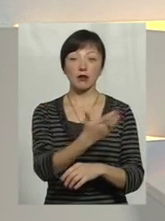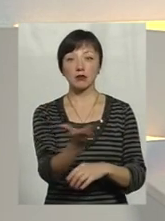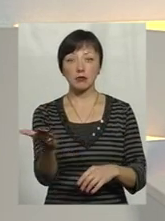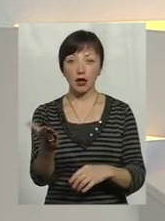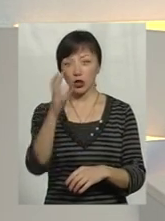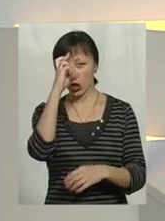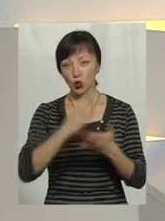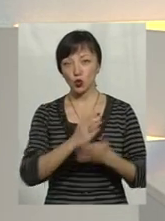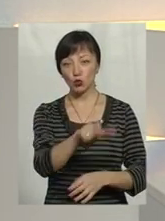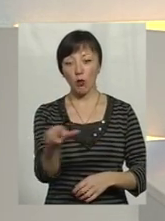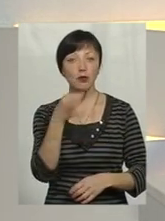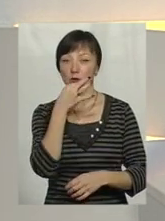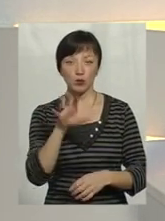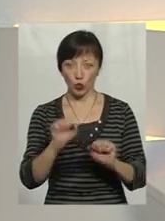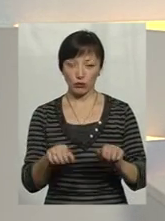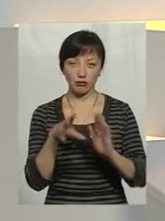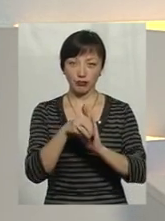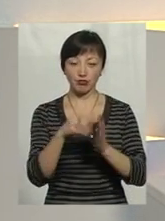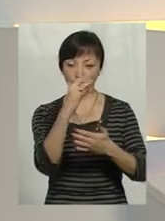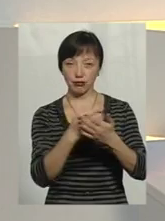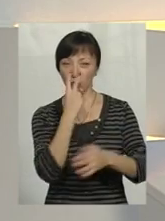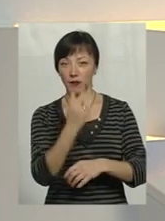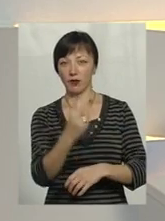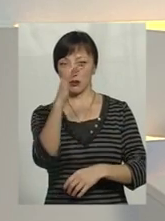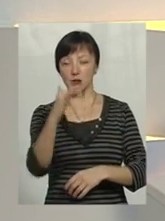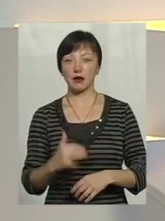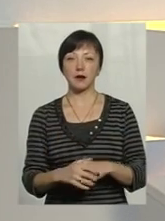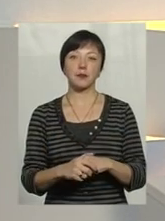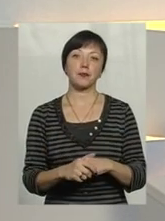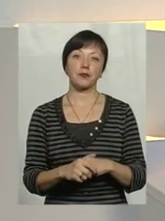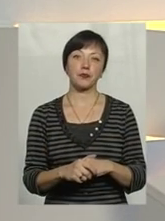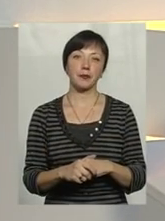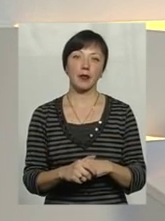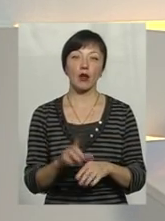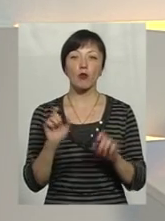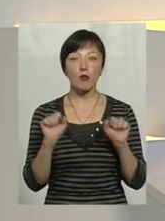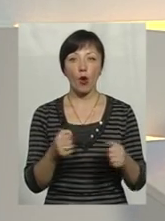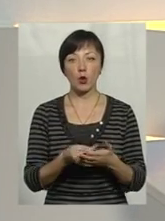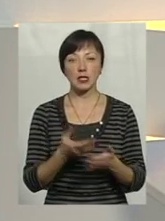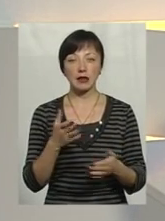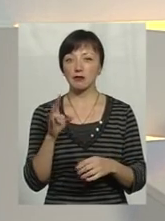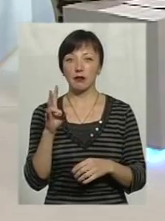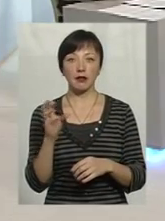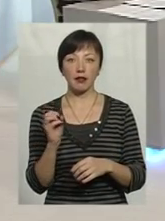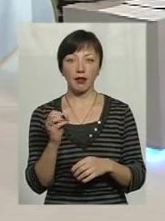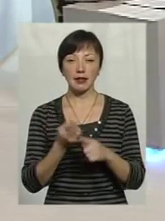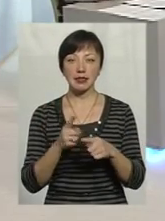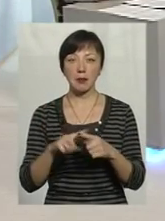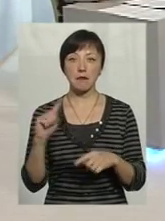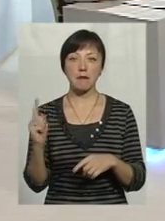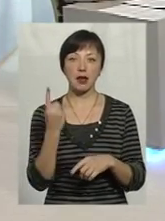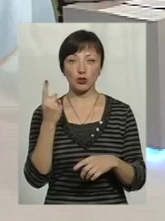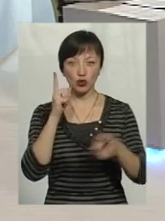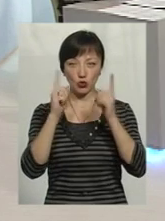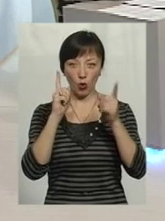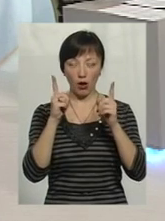будь-якого держслужбовця, щоб зріло і глибоко він просто зміг оцінити, а й не на цей перший оцей